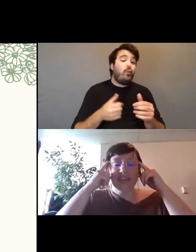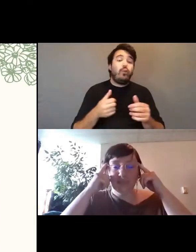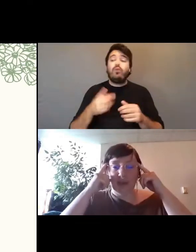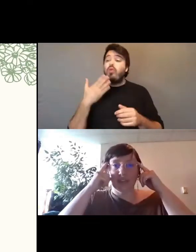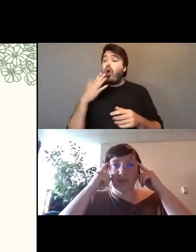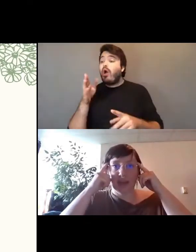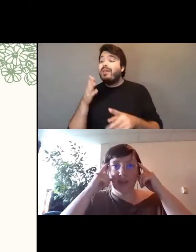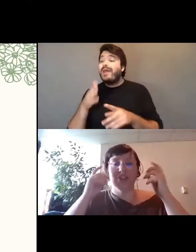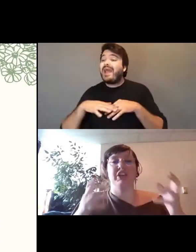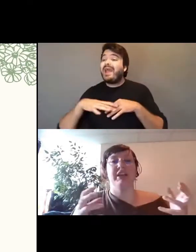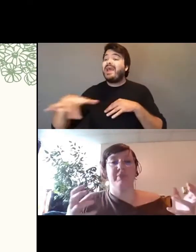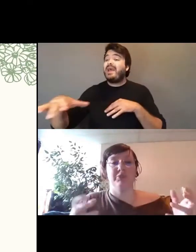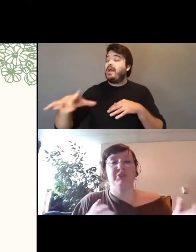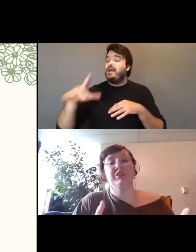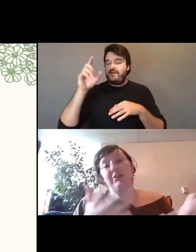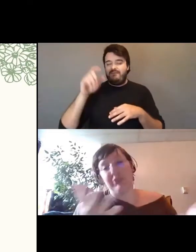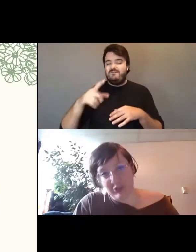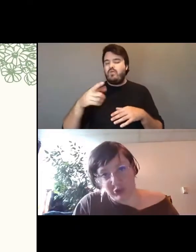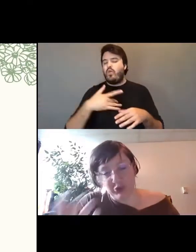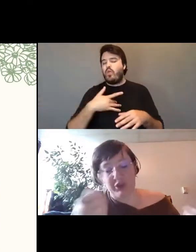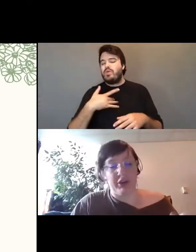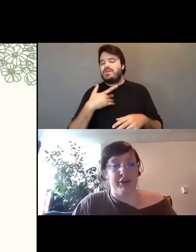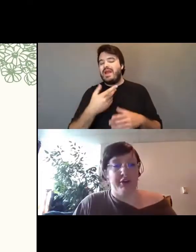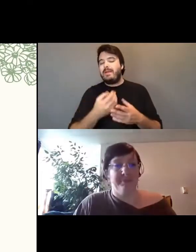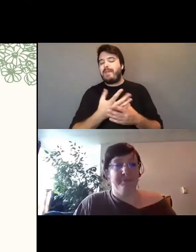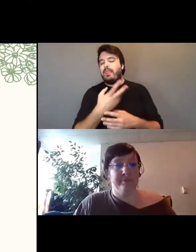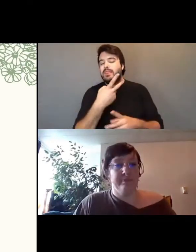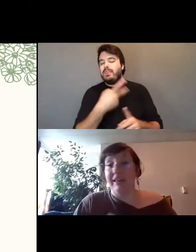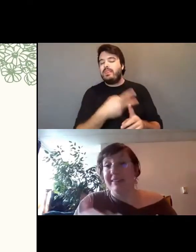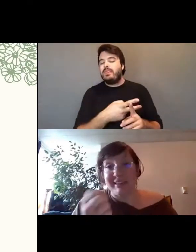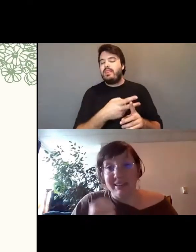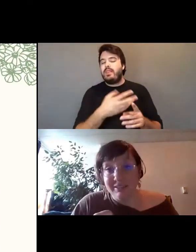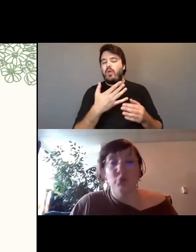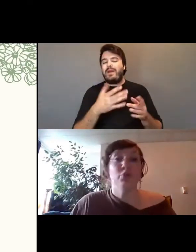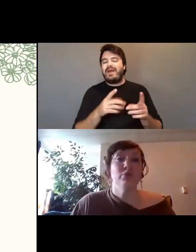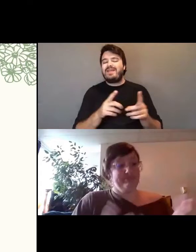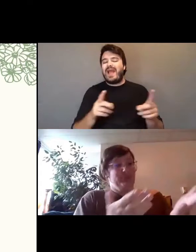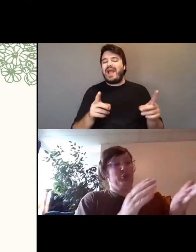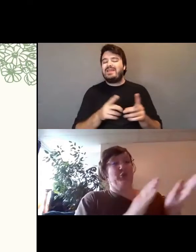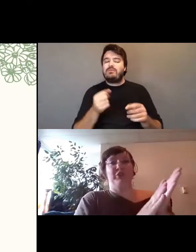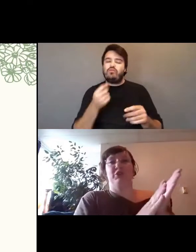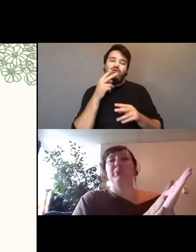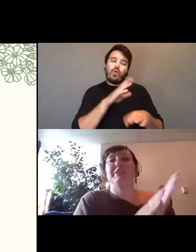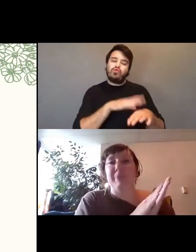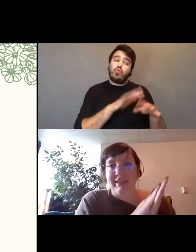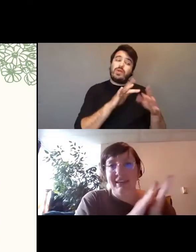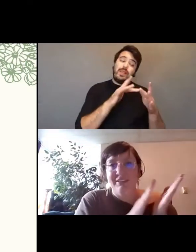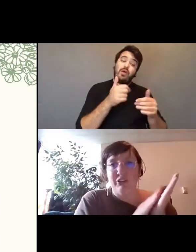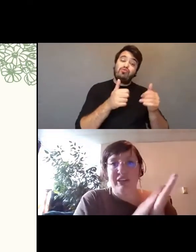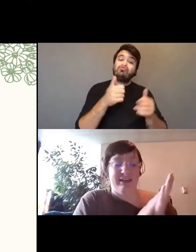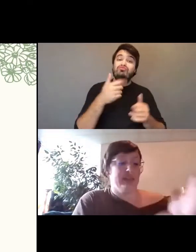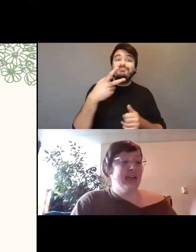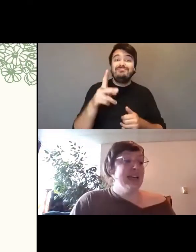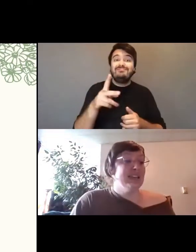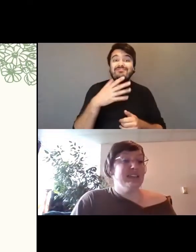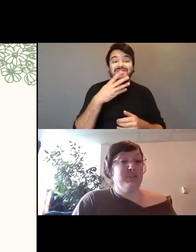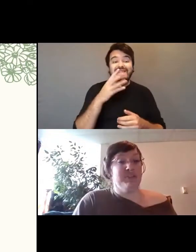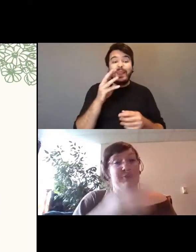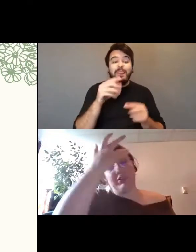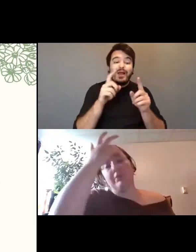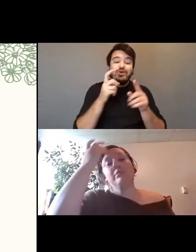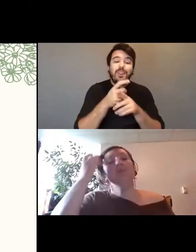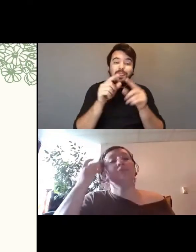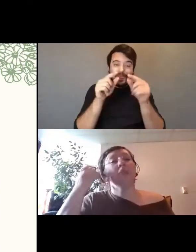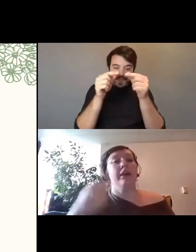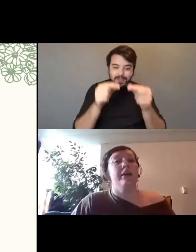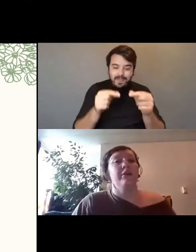considérer l'espacement de chaque plante. Puis ça va être sur Internet ou sur votre petit paquet de graines. Si vous n'avez